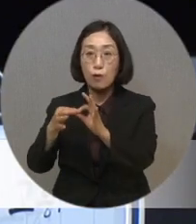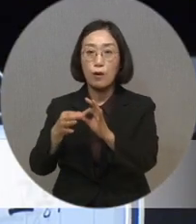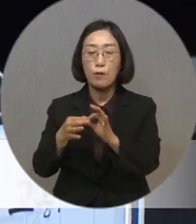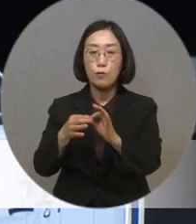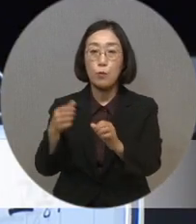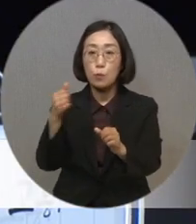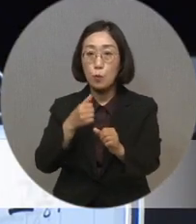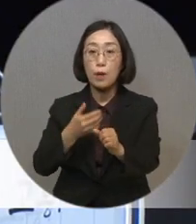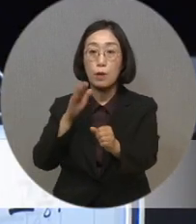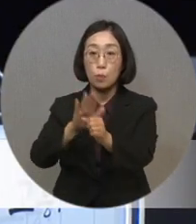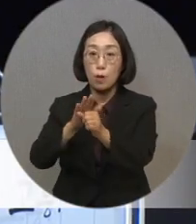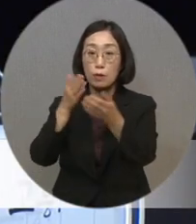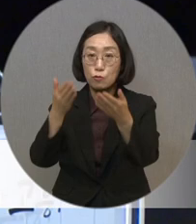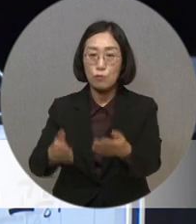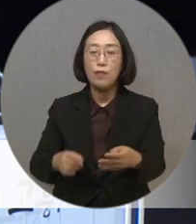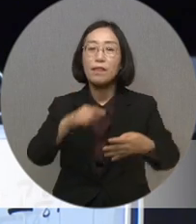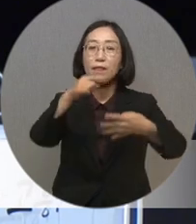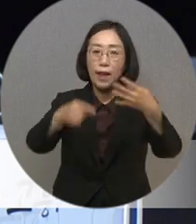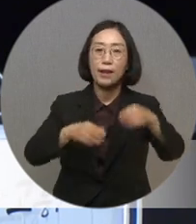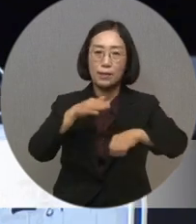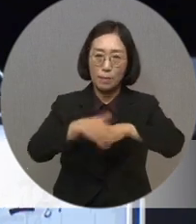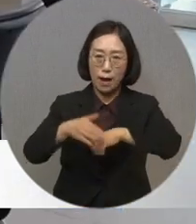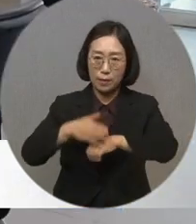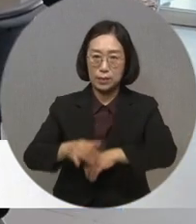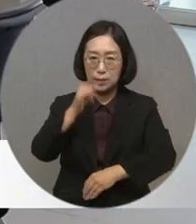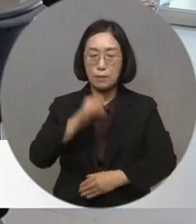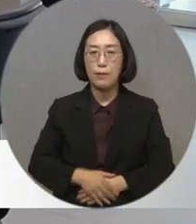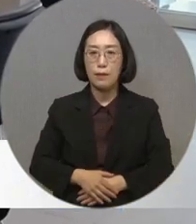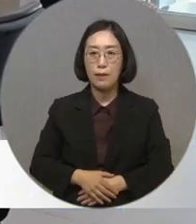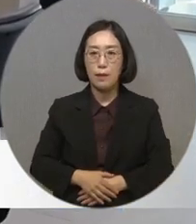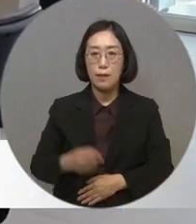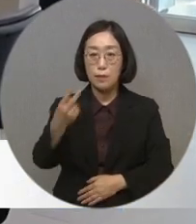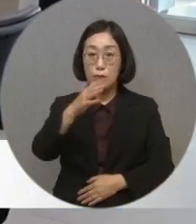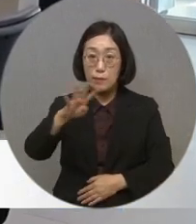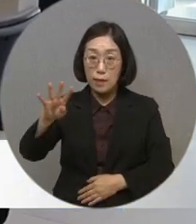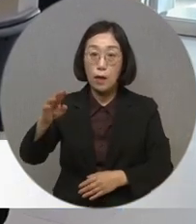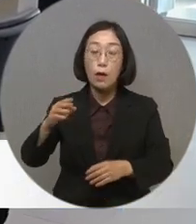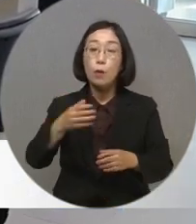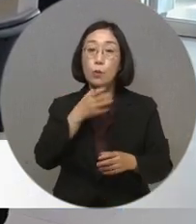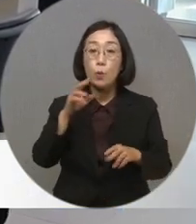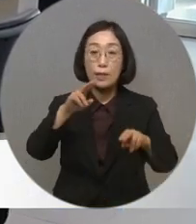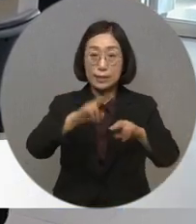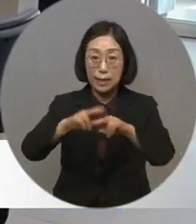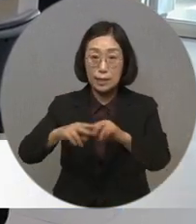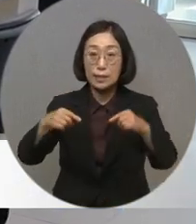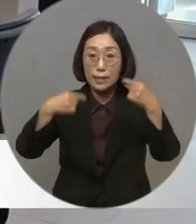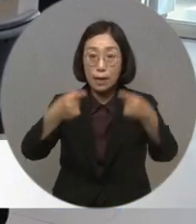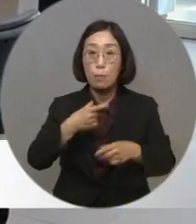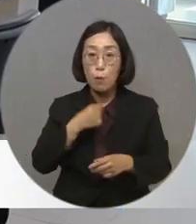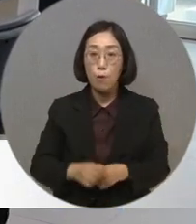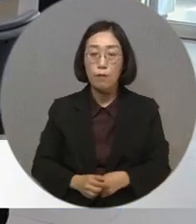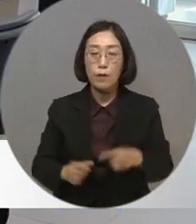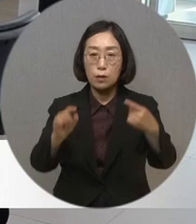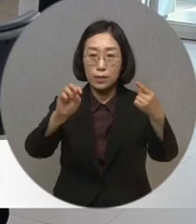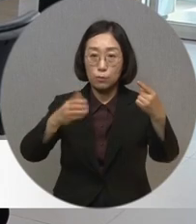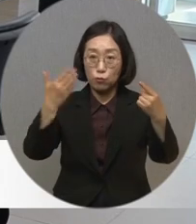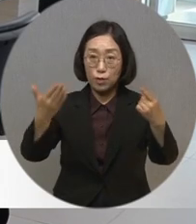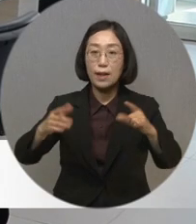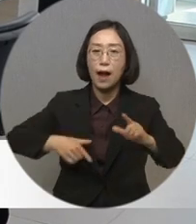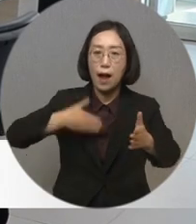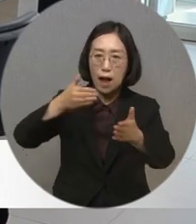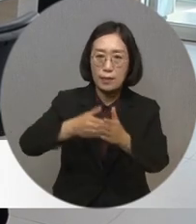취업알선형네 가지 유형으로 지원됩니다 2024년도 노인일자리 참여자는 오는 29일까지